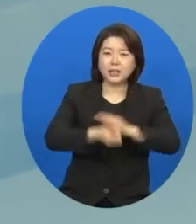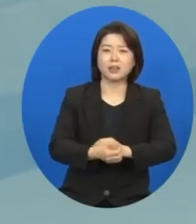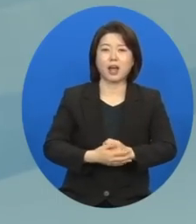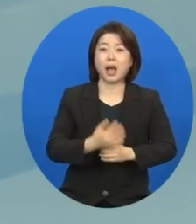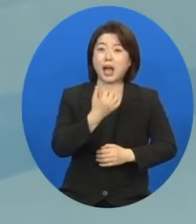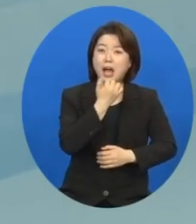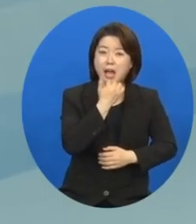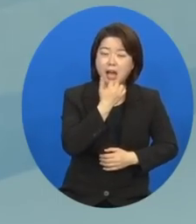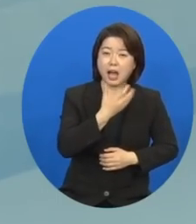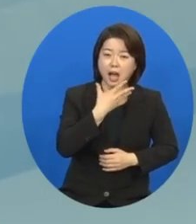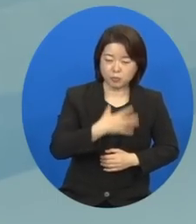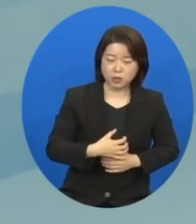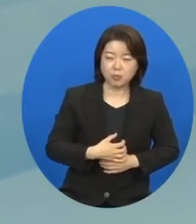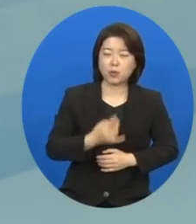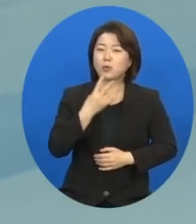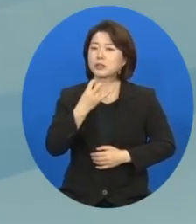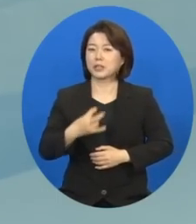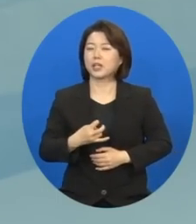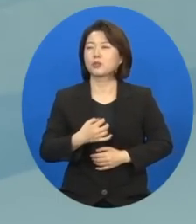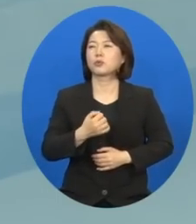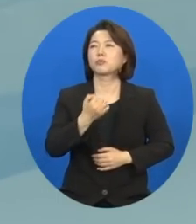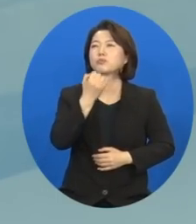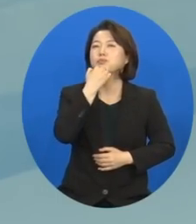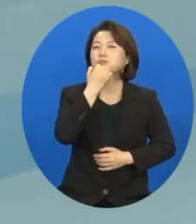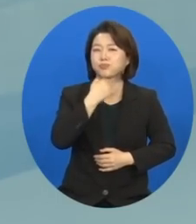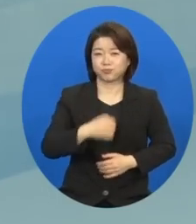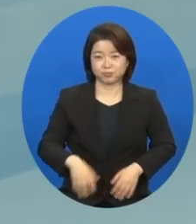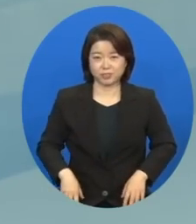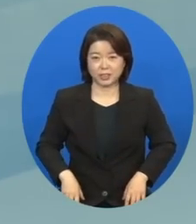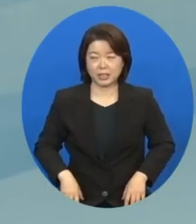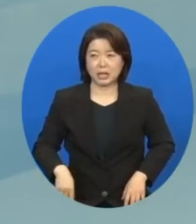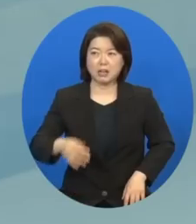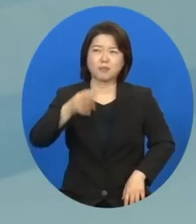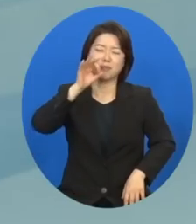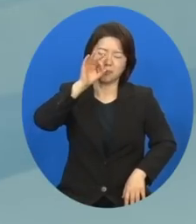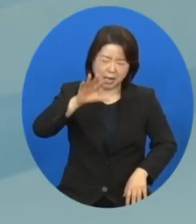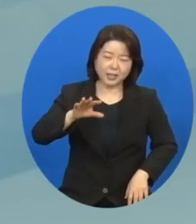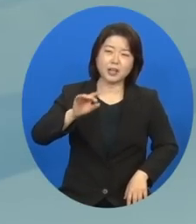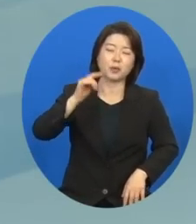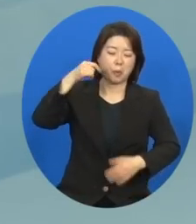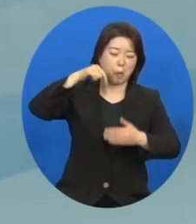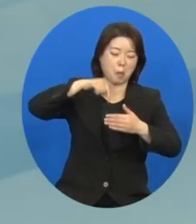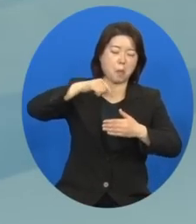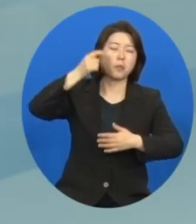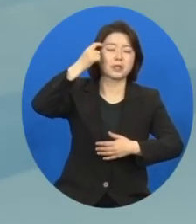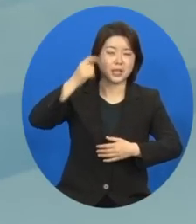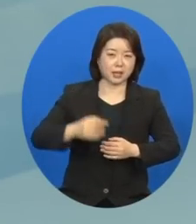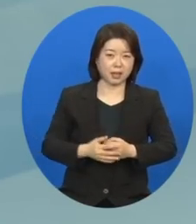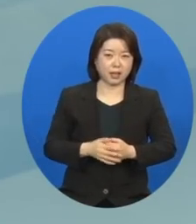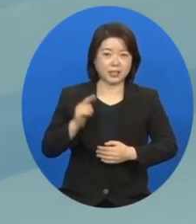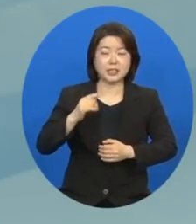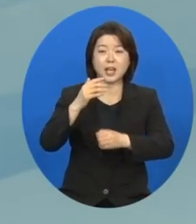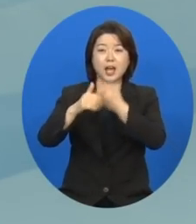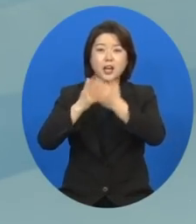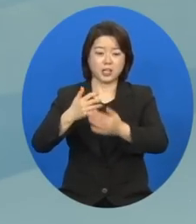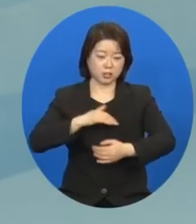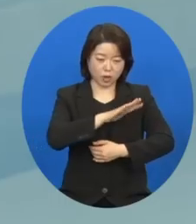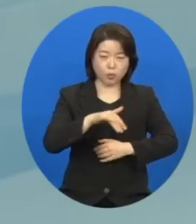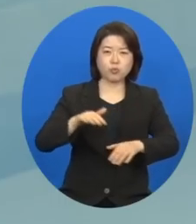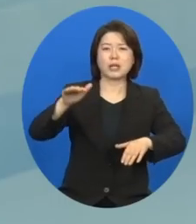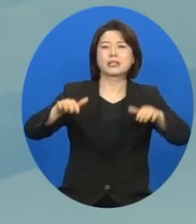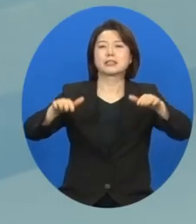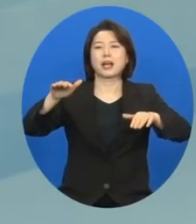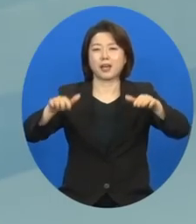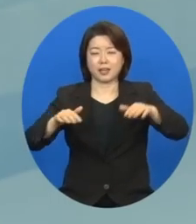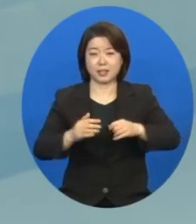그랬고 사례도 웃었어요. 그건 불가능하다는 것이죠. 이게 하나님과 우리의 차이입니다. 여러분 그것을